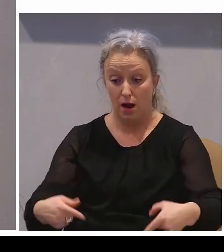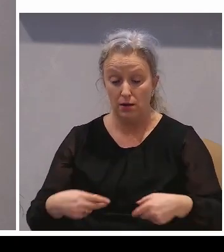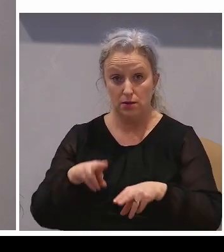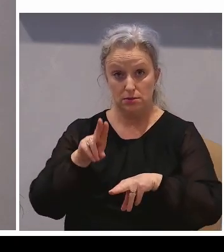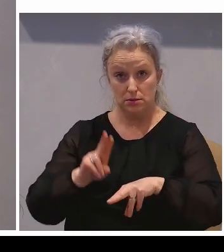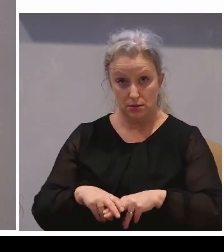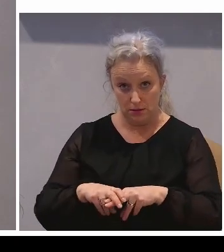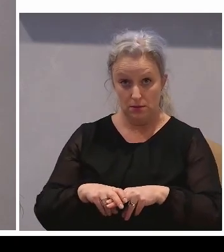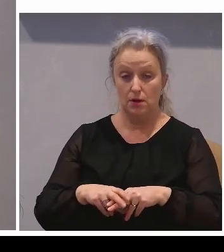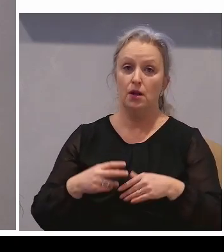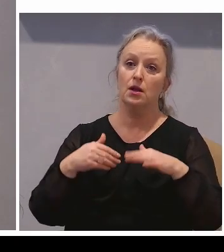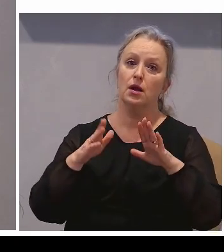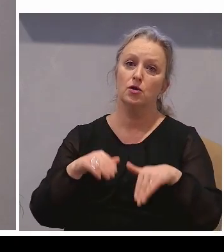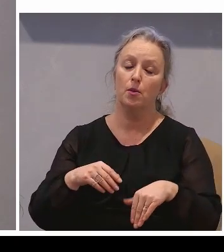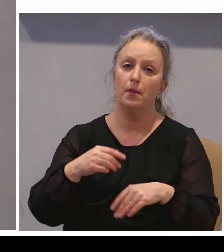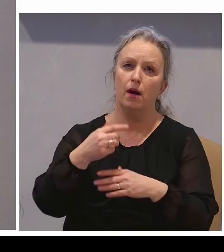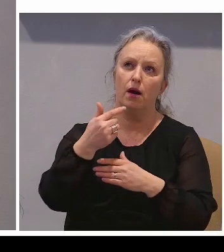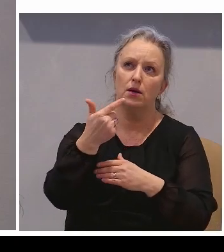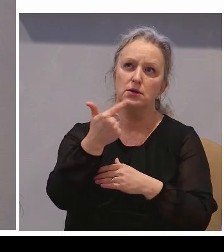lähe enam selle kõrgdoosiga 75